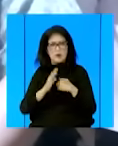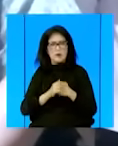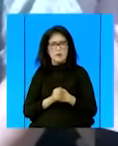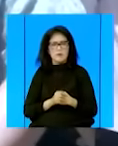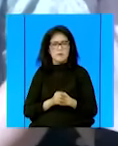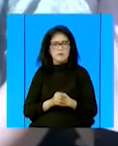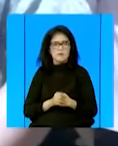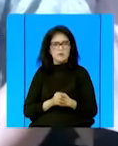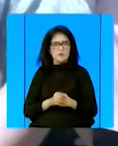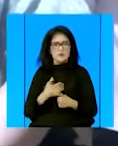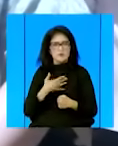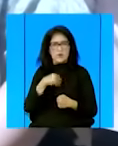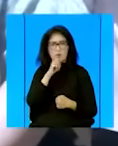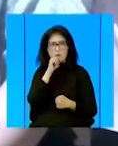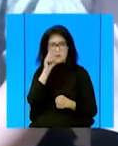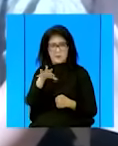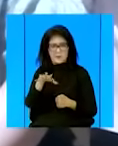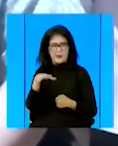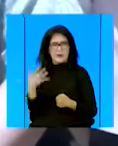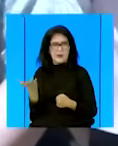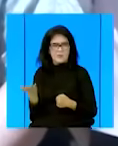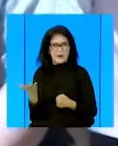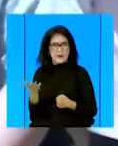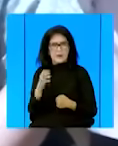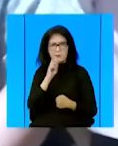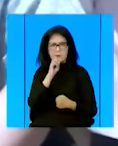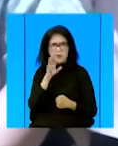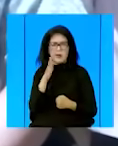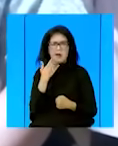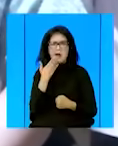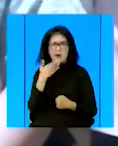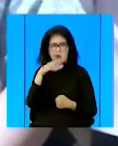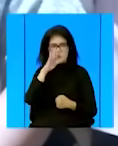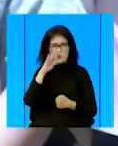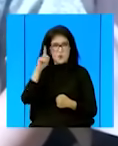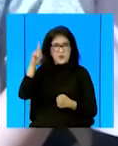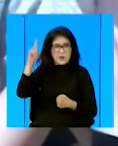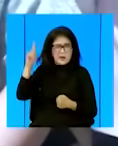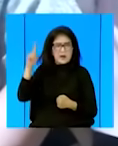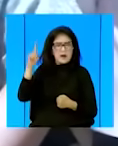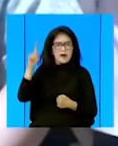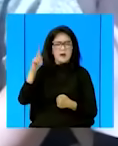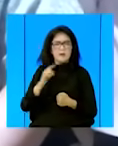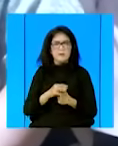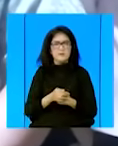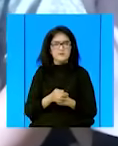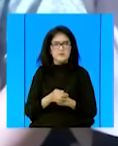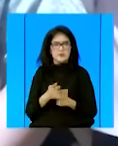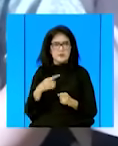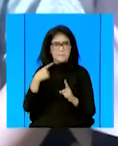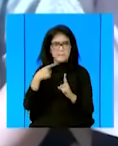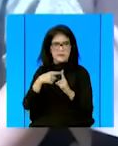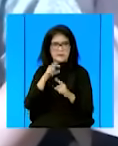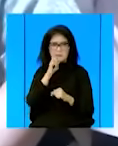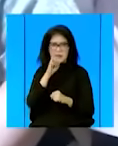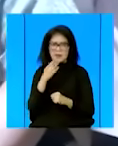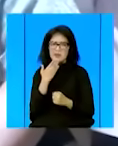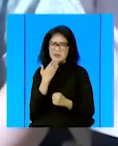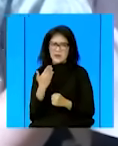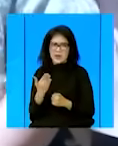ingin menyampaikan dan mengucapkan alhamdulillah, dan saya mengucapkan terima kasih kepada